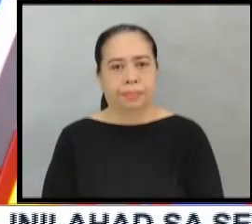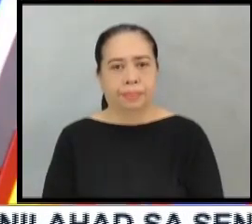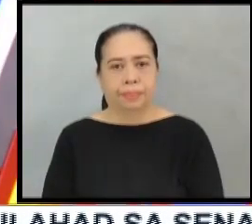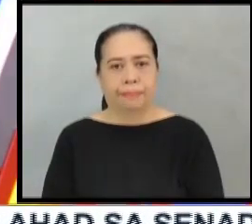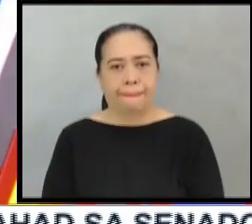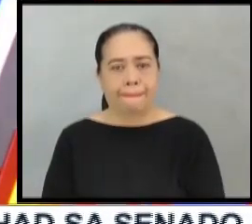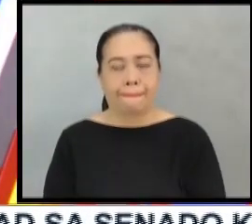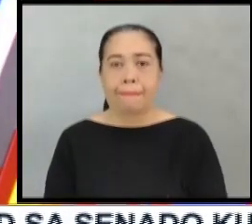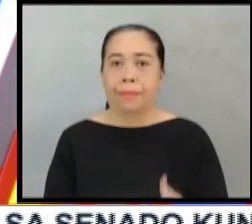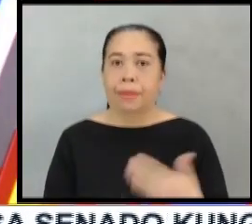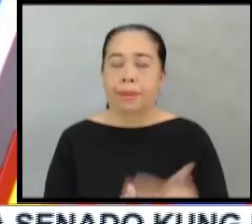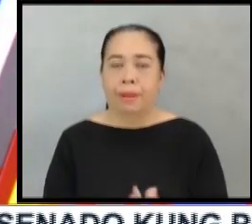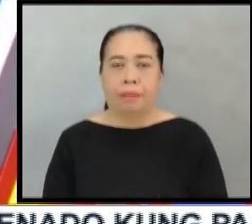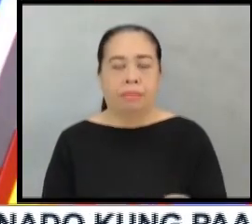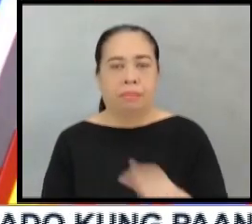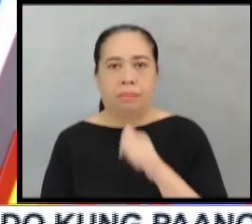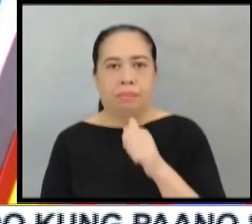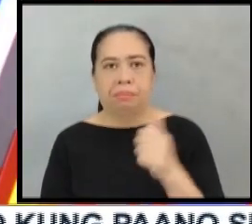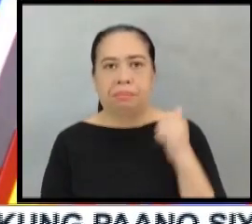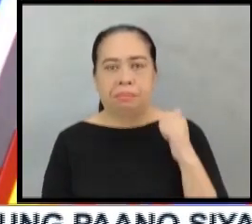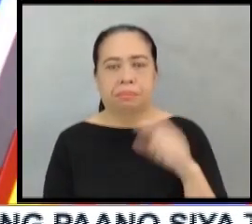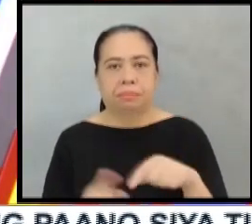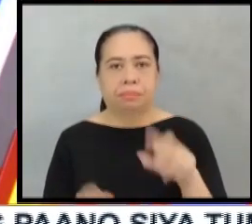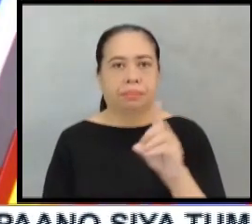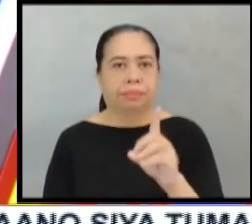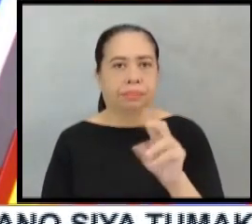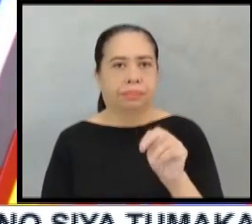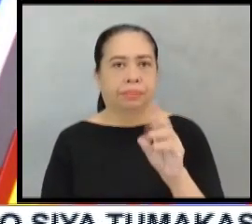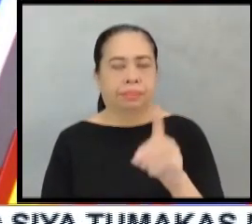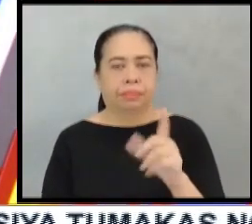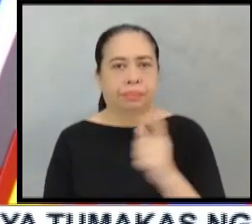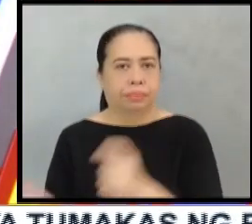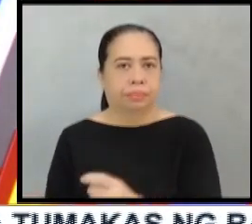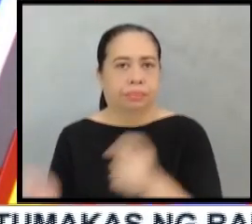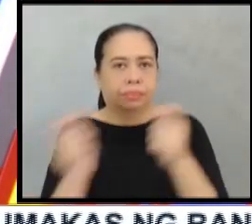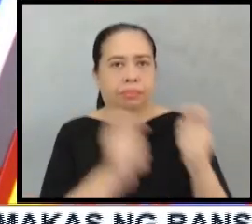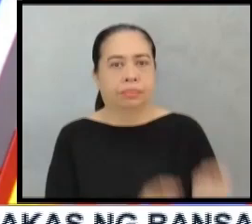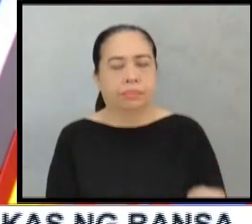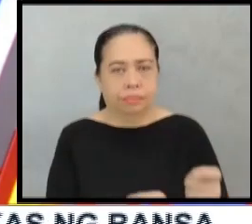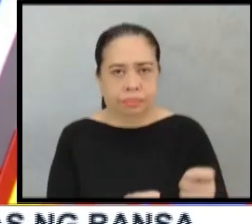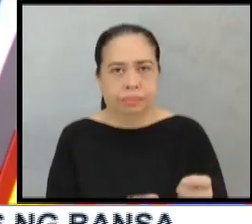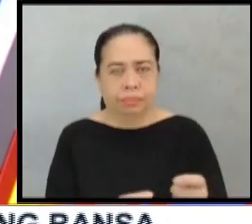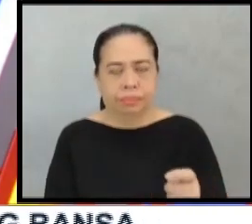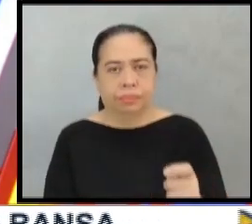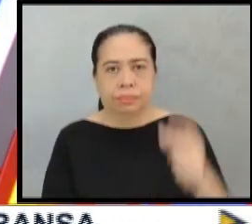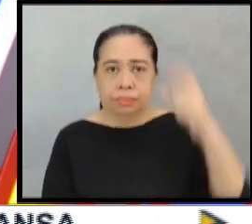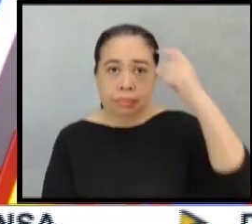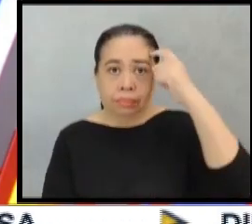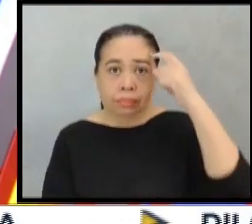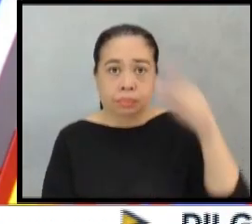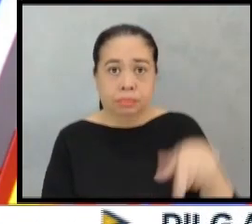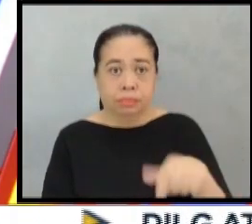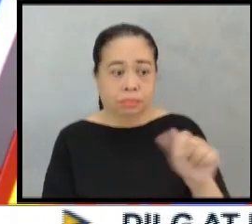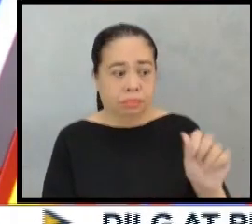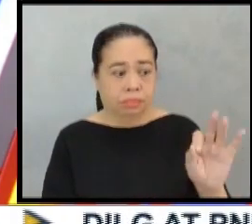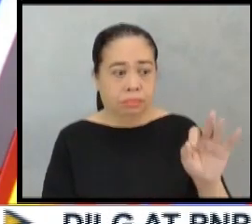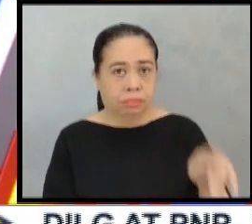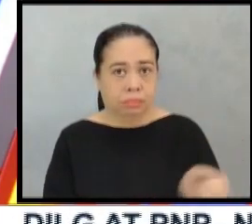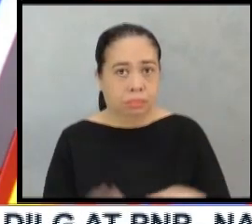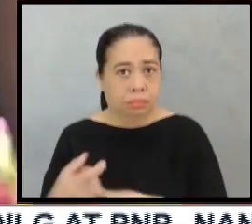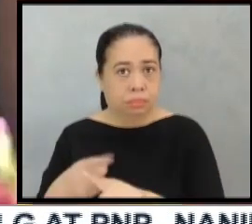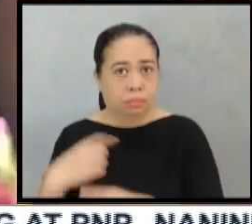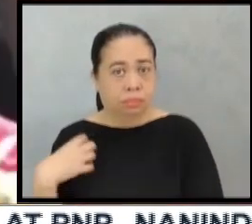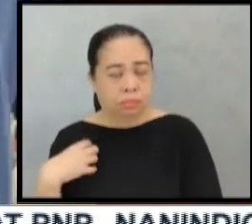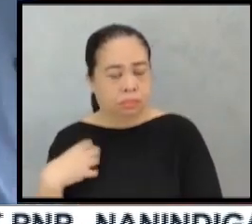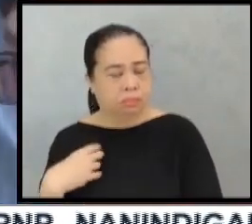Samantala, tutulpo ang Department of National Defense na ilipat ang kustudiya ni Pastor Apollo Quiboloy sa Armed Forces of the Philippines.